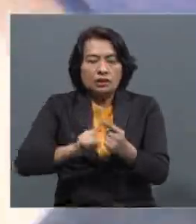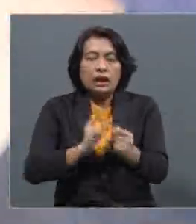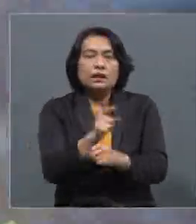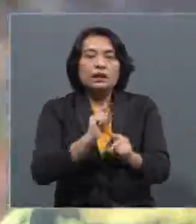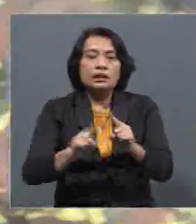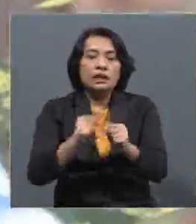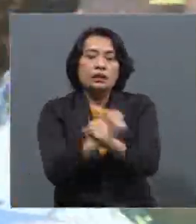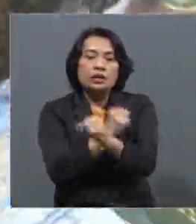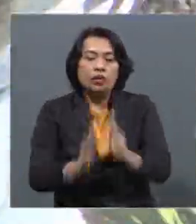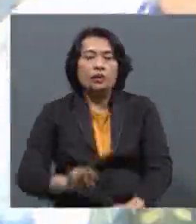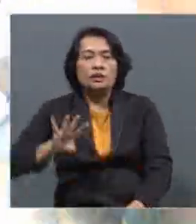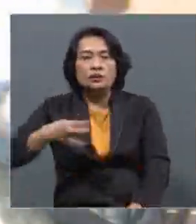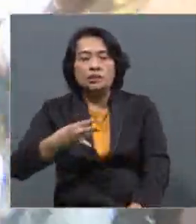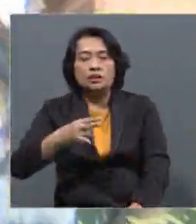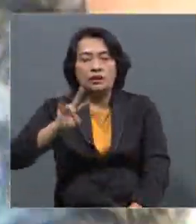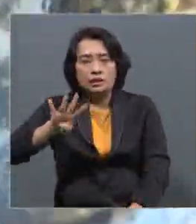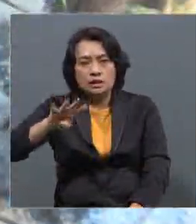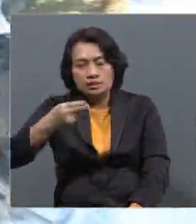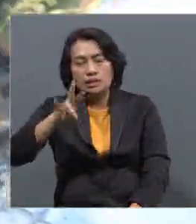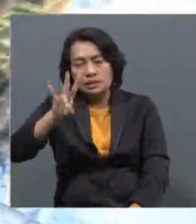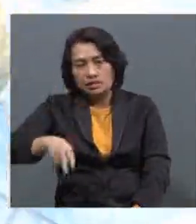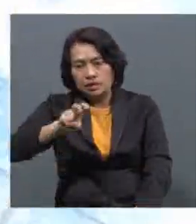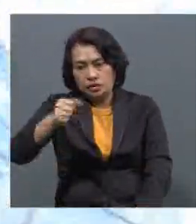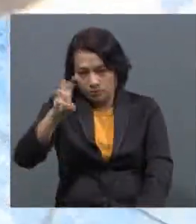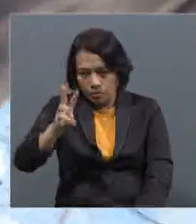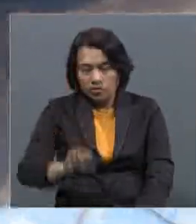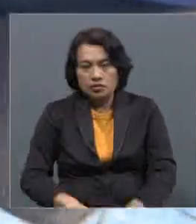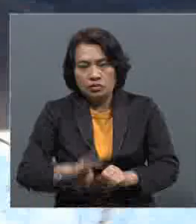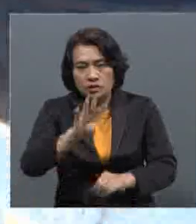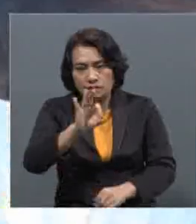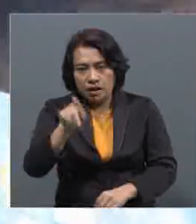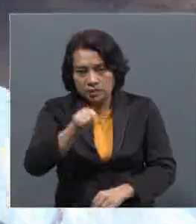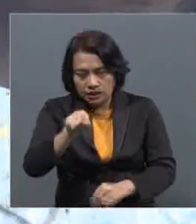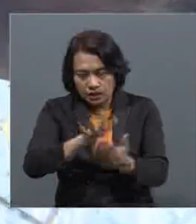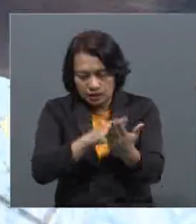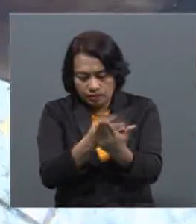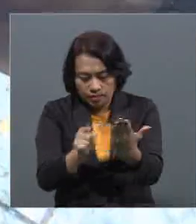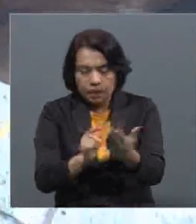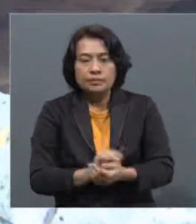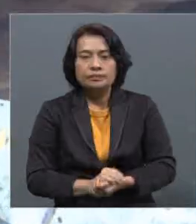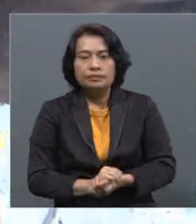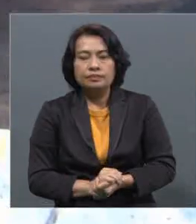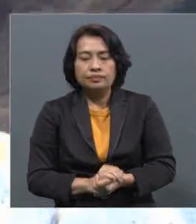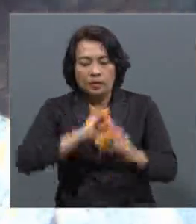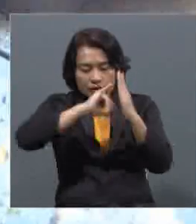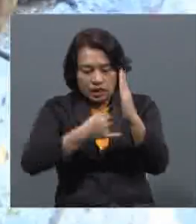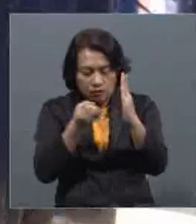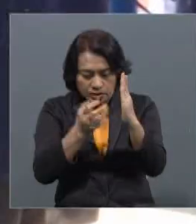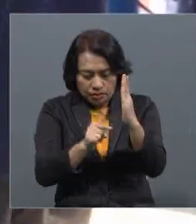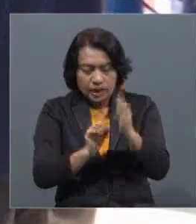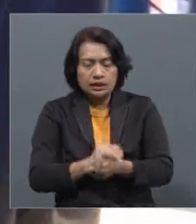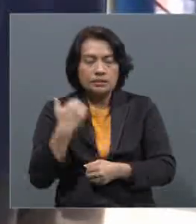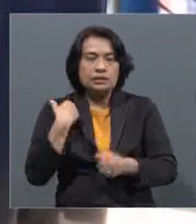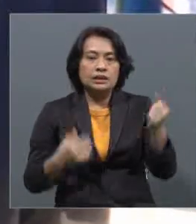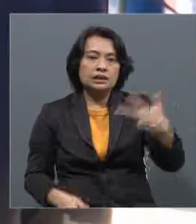95,101คนหรือคิดเป็น 49%ของแผนโดยจังหวัดที่มีการจ้างแรงงานมากที่สุด 3